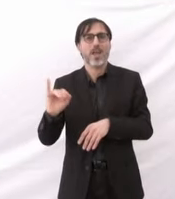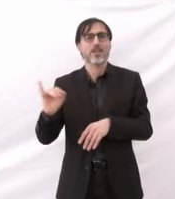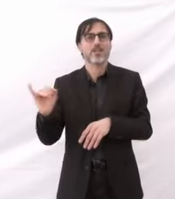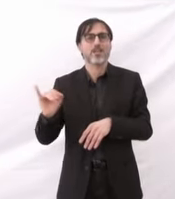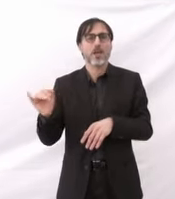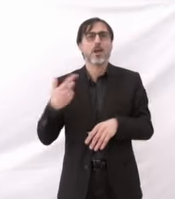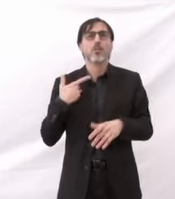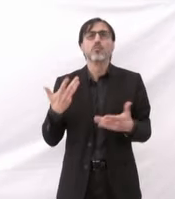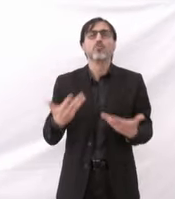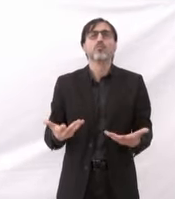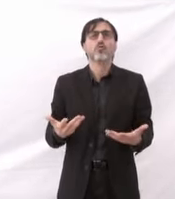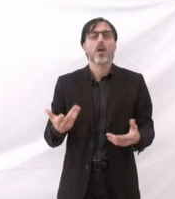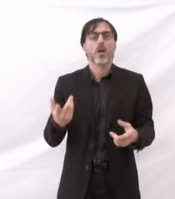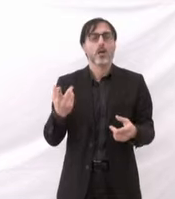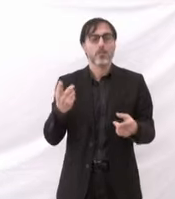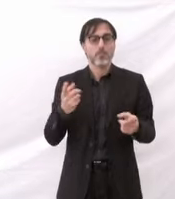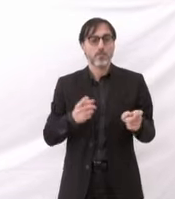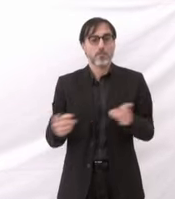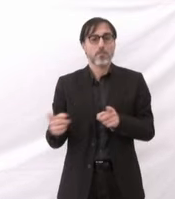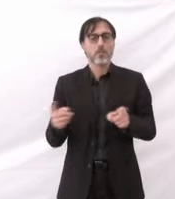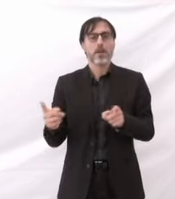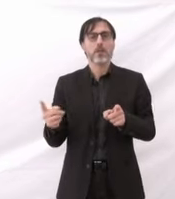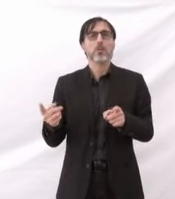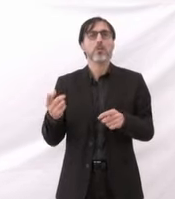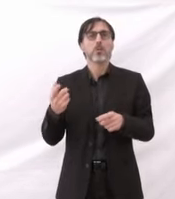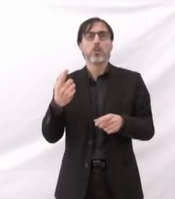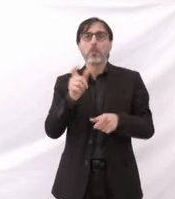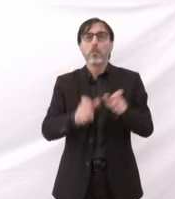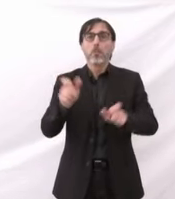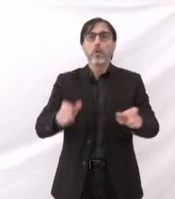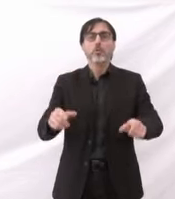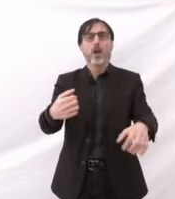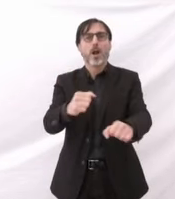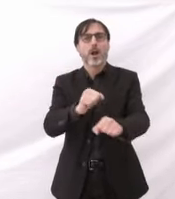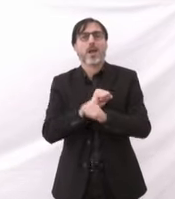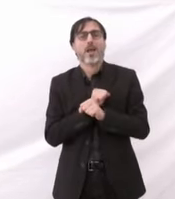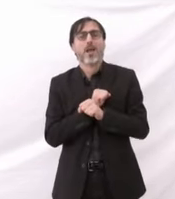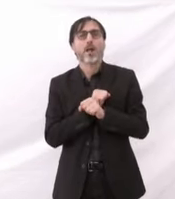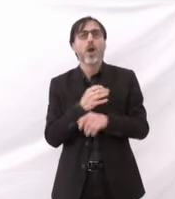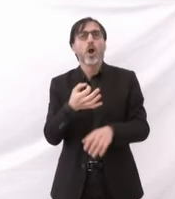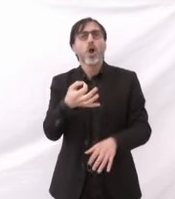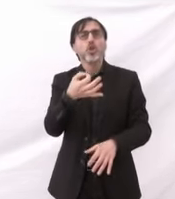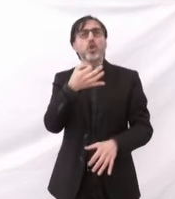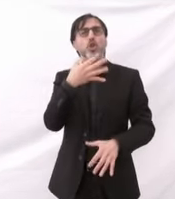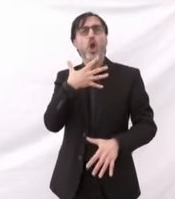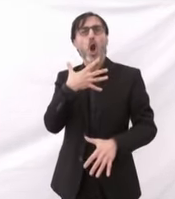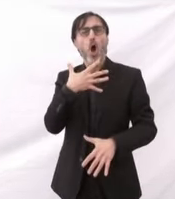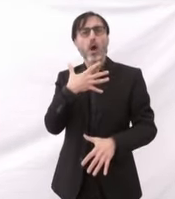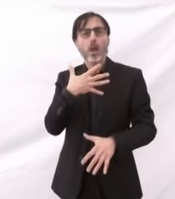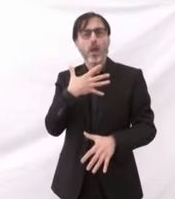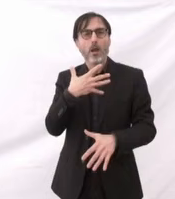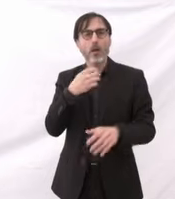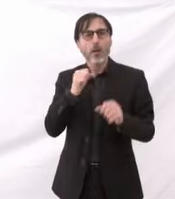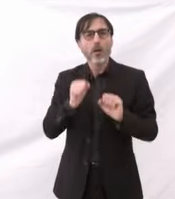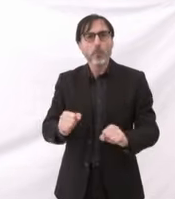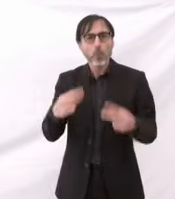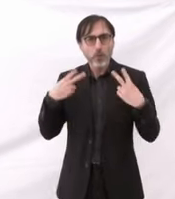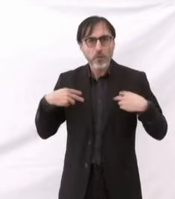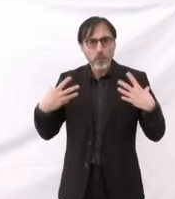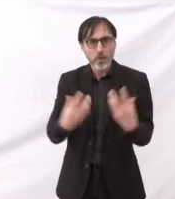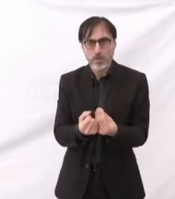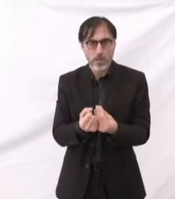pericolosa tendenza a credere che con le droghe si possa